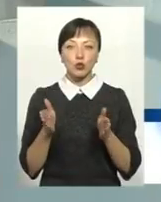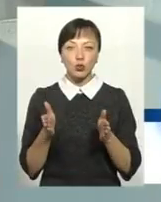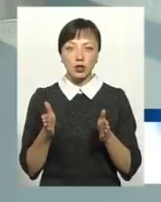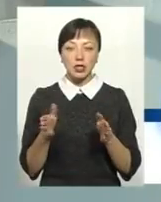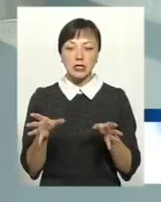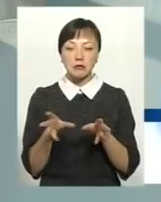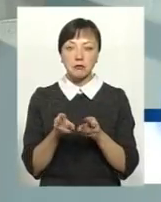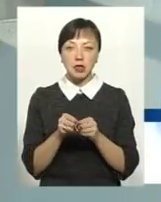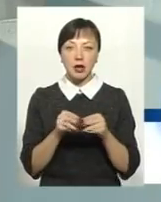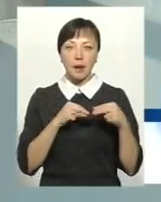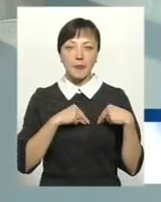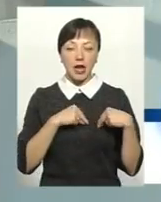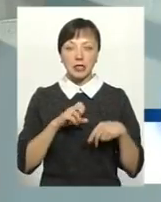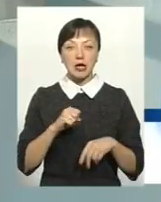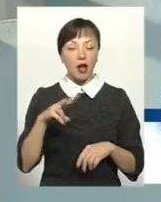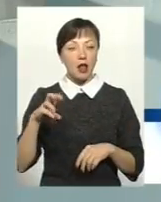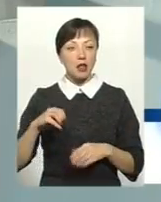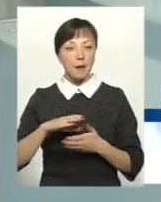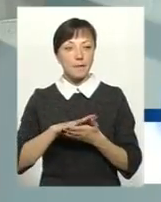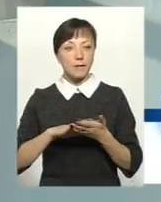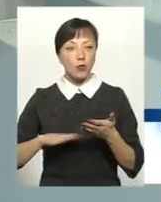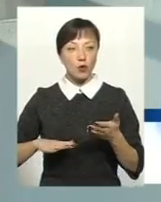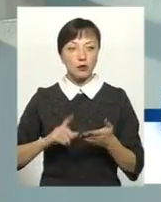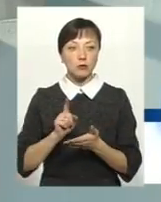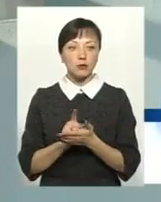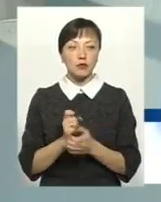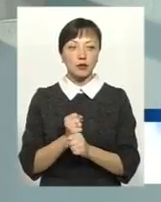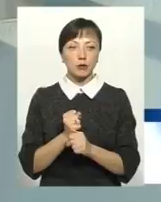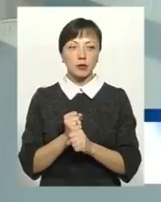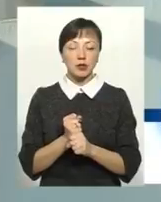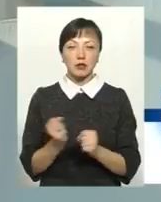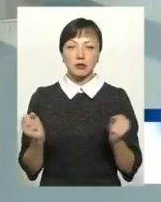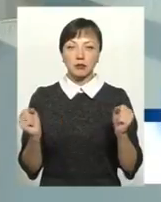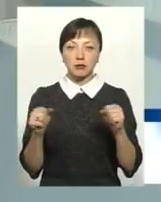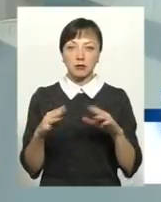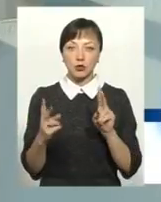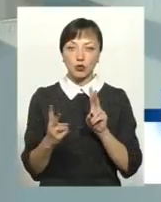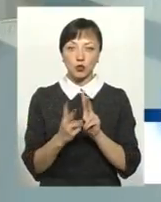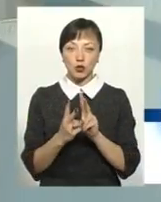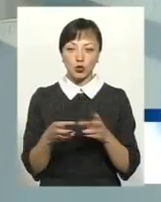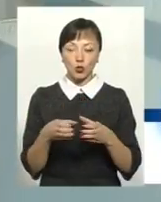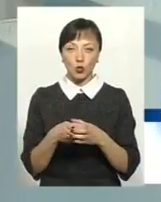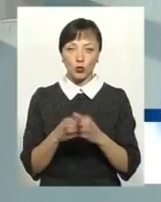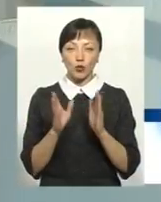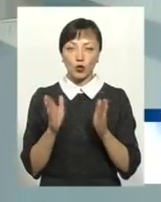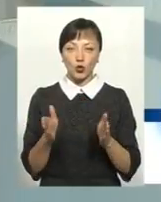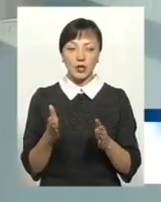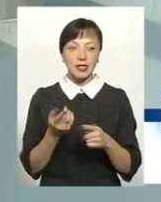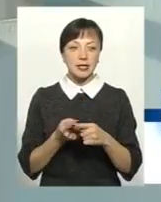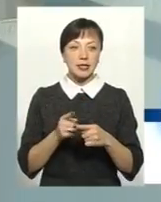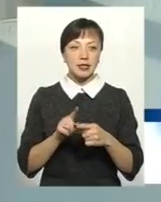буде спільна праця. Але потім ми повинні зібрати робочу зустріч, робоча група буде, яка буде